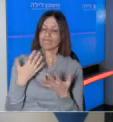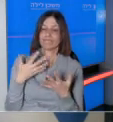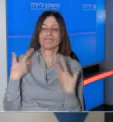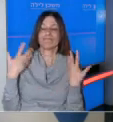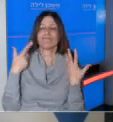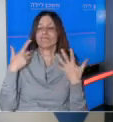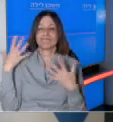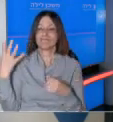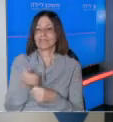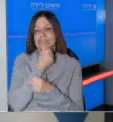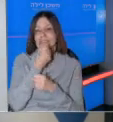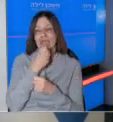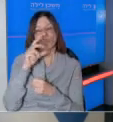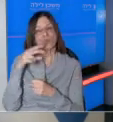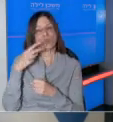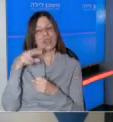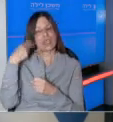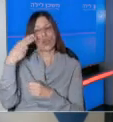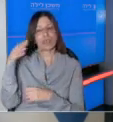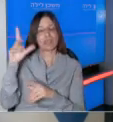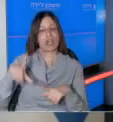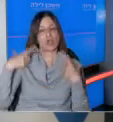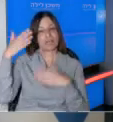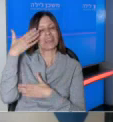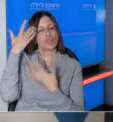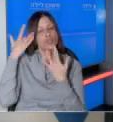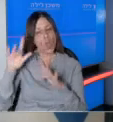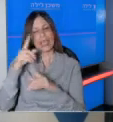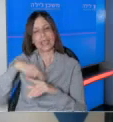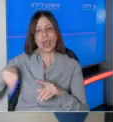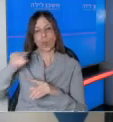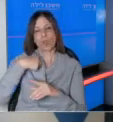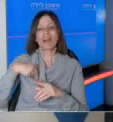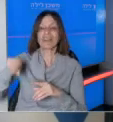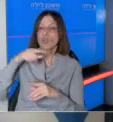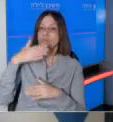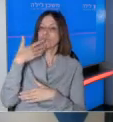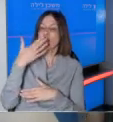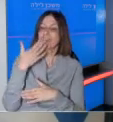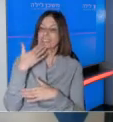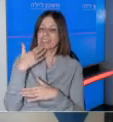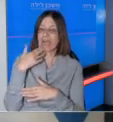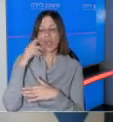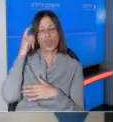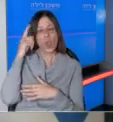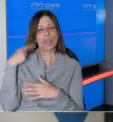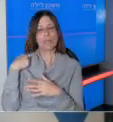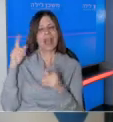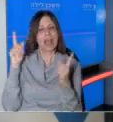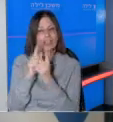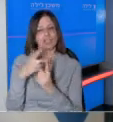לחיות במדינה שדואגת לכולם. ואנחנו, ממשלת ישראל, דואגים להנגשת חיסונים, לקניית